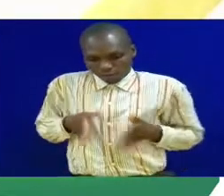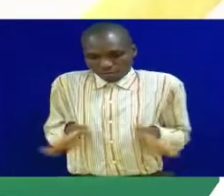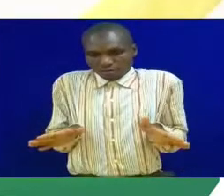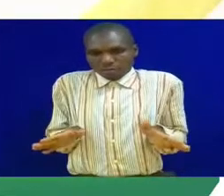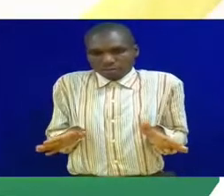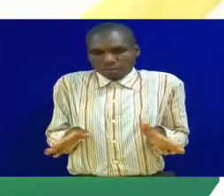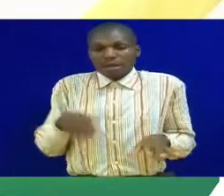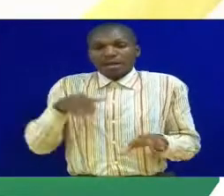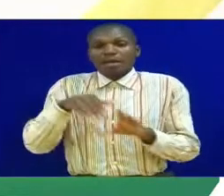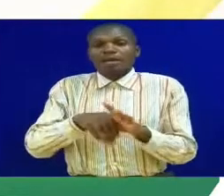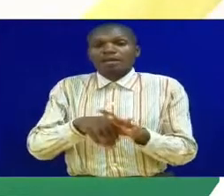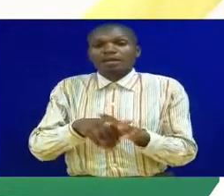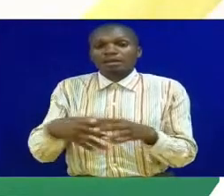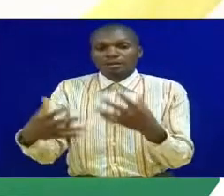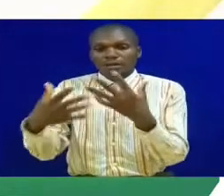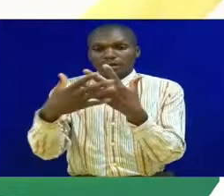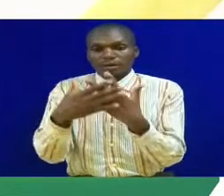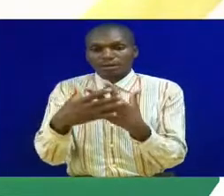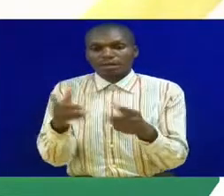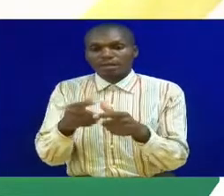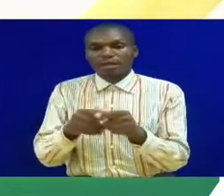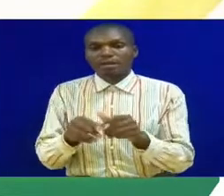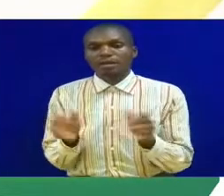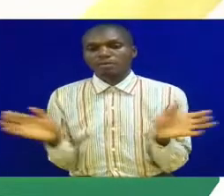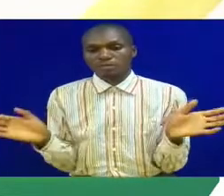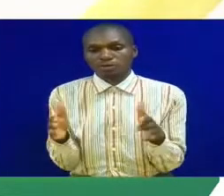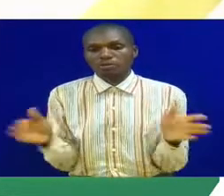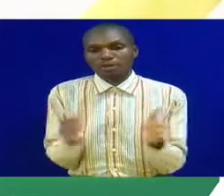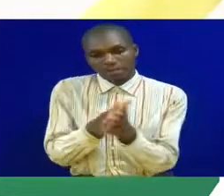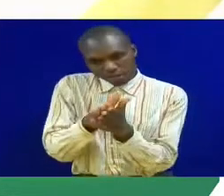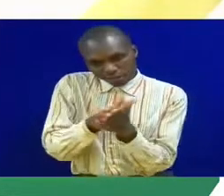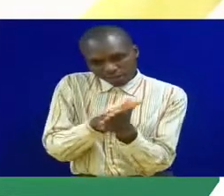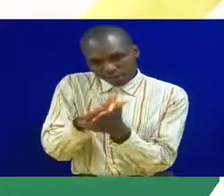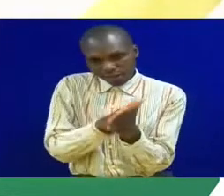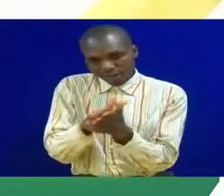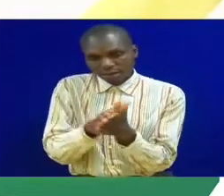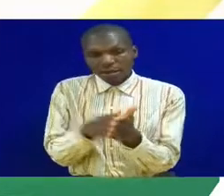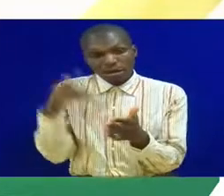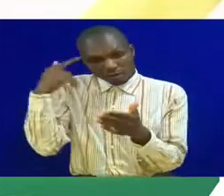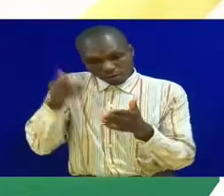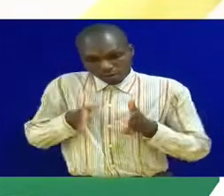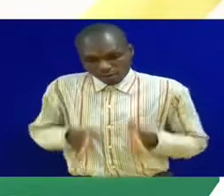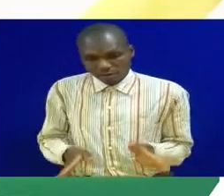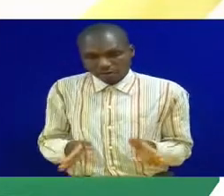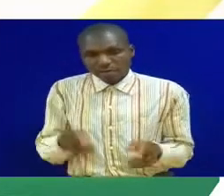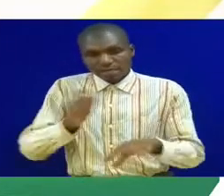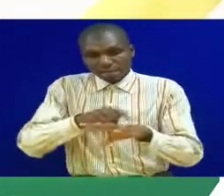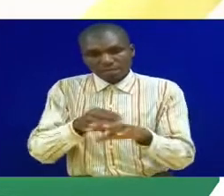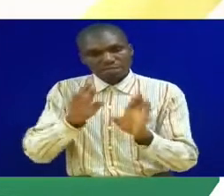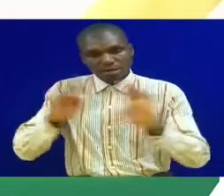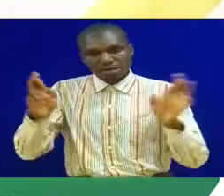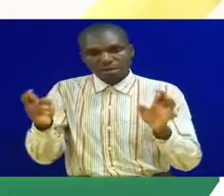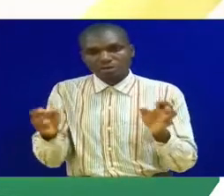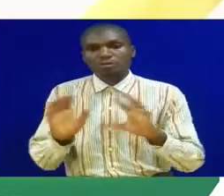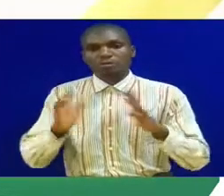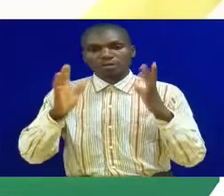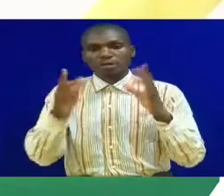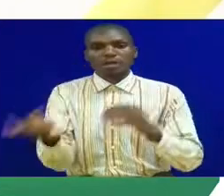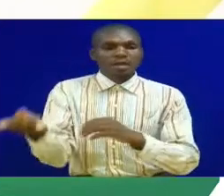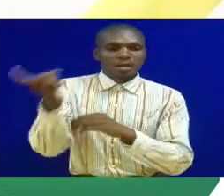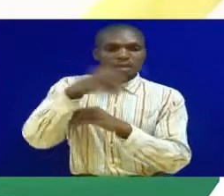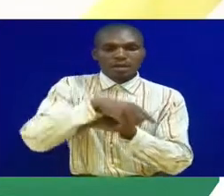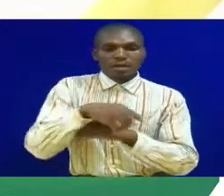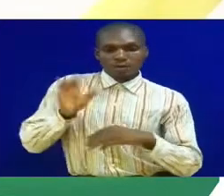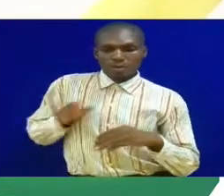Omoyo, Aseganga, Yoko Ravana, Babekaribero, Beritugo Chengarali to call Oliavasubati and Sengima, Omorikiton Demo